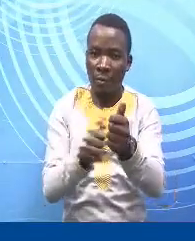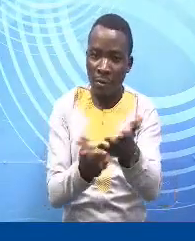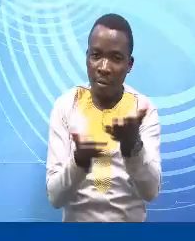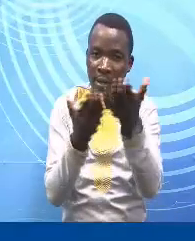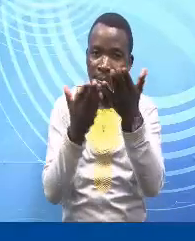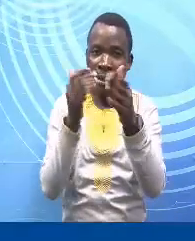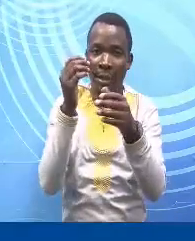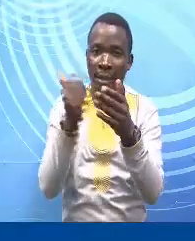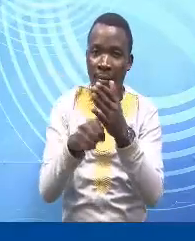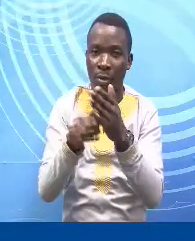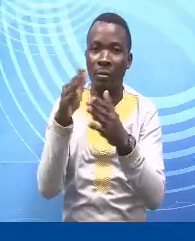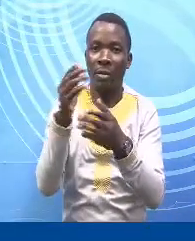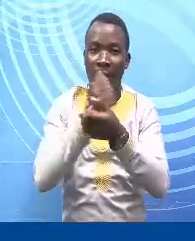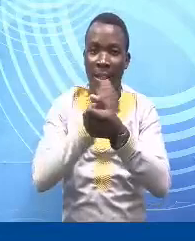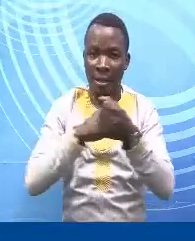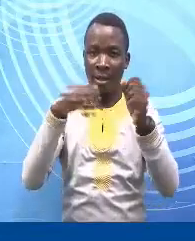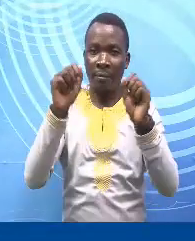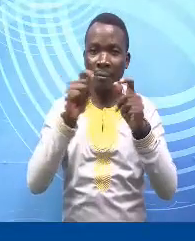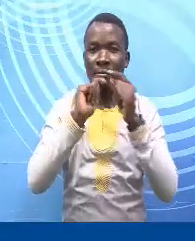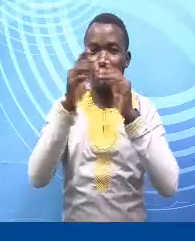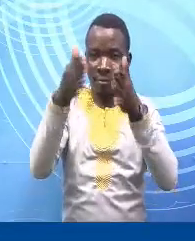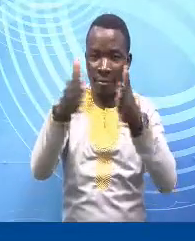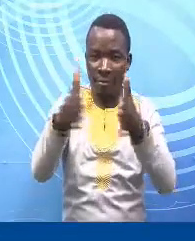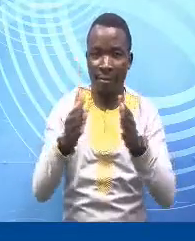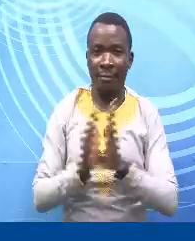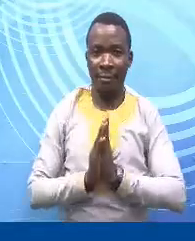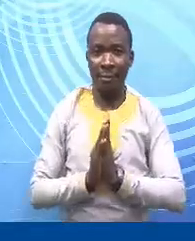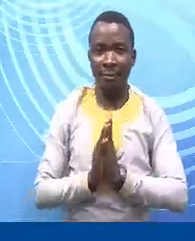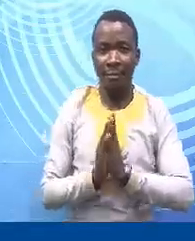maze zikamurenganura. Kevin Christian arakomeza.